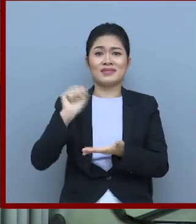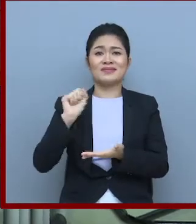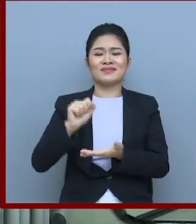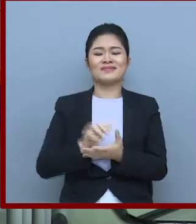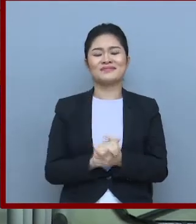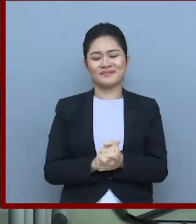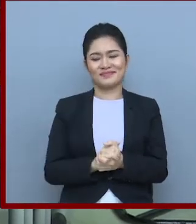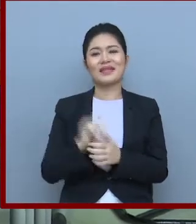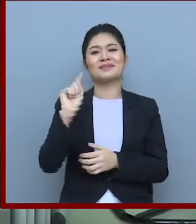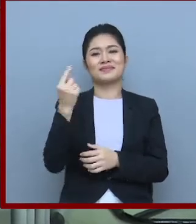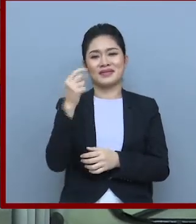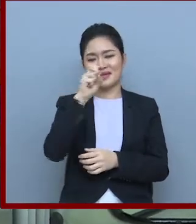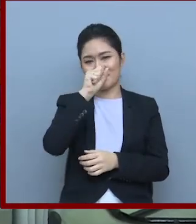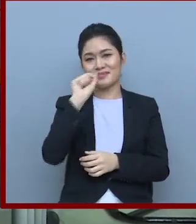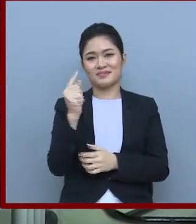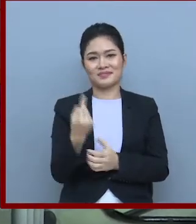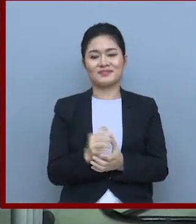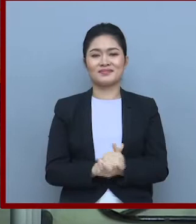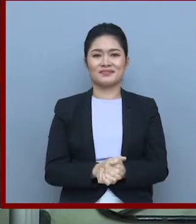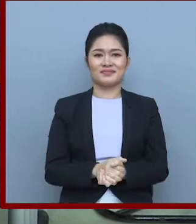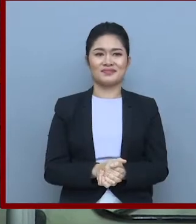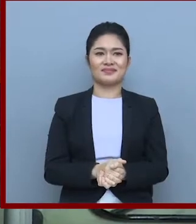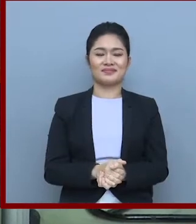ที่เลือกเวอร์ชันนะครับเดี๋ยวลองดูใหม่นะ